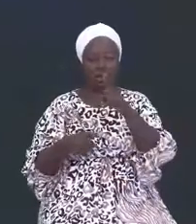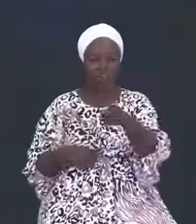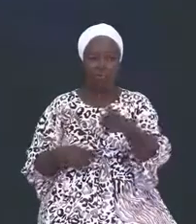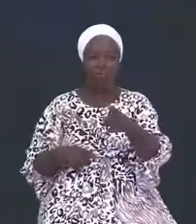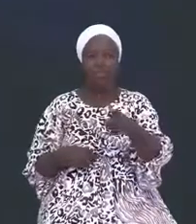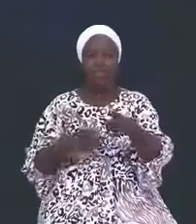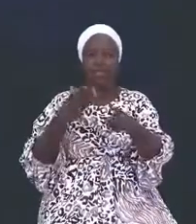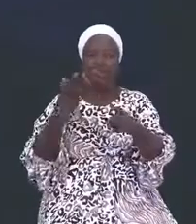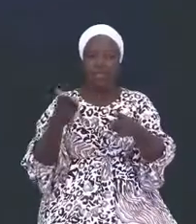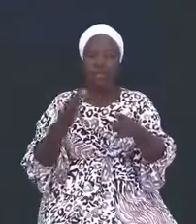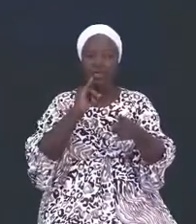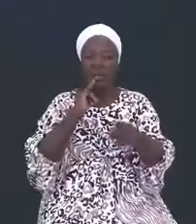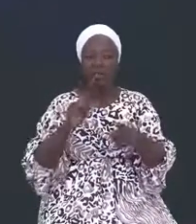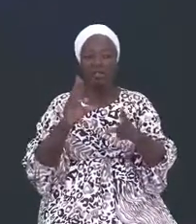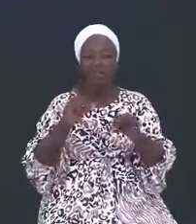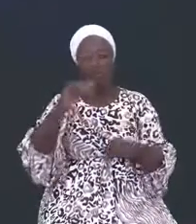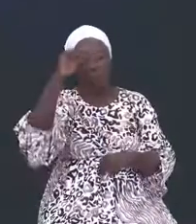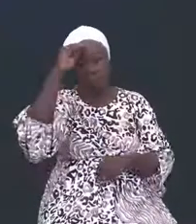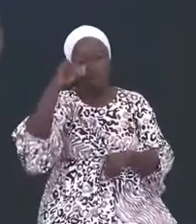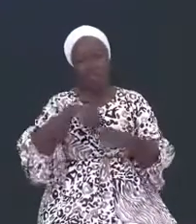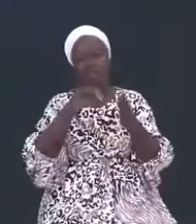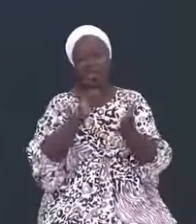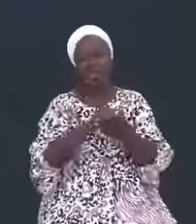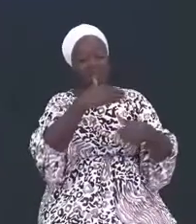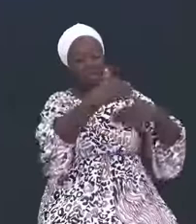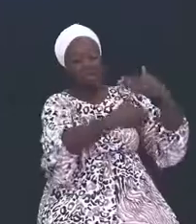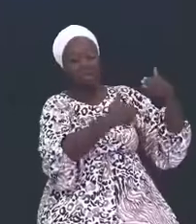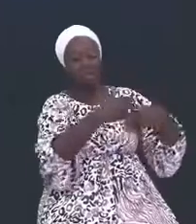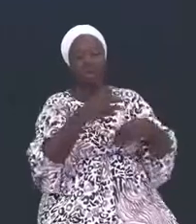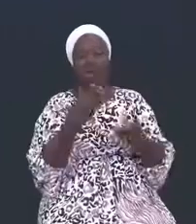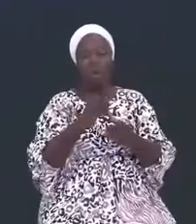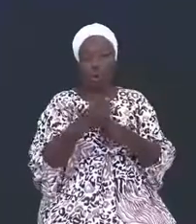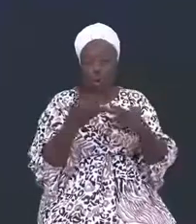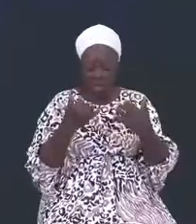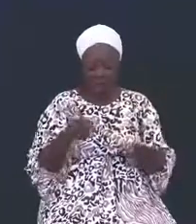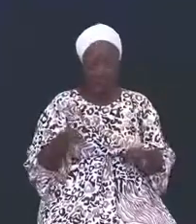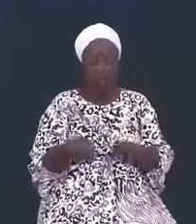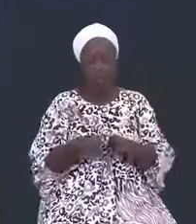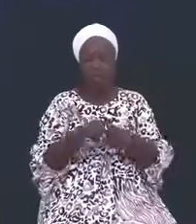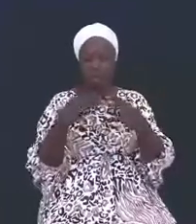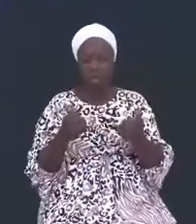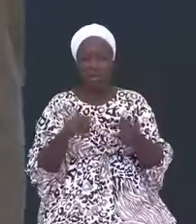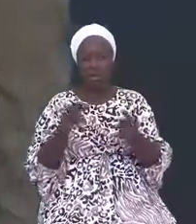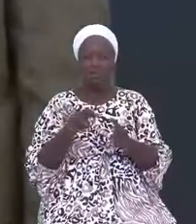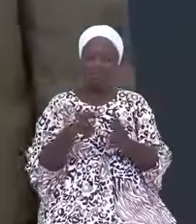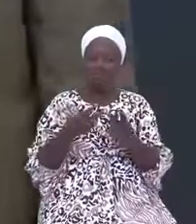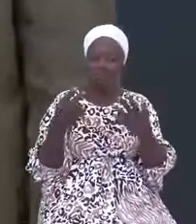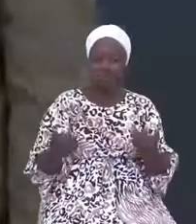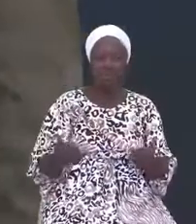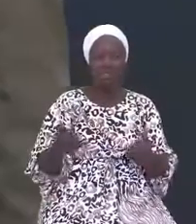une personne dans cette génération ou dans tel ou dans notre génération je vous le dis